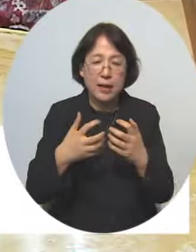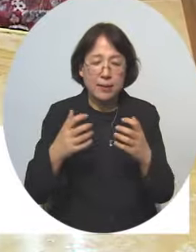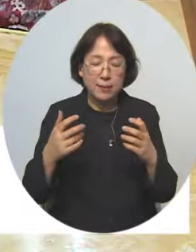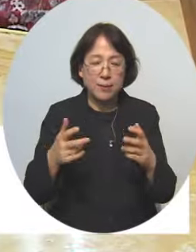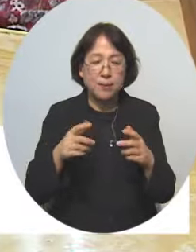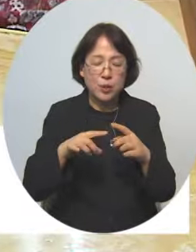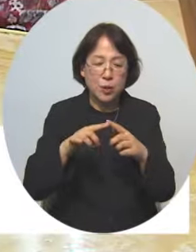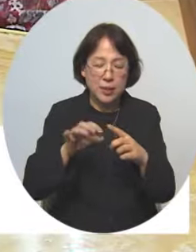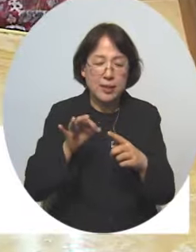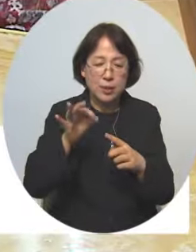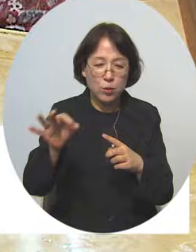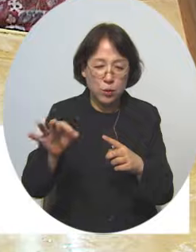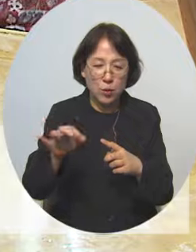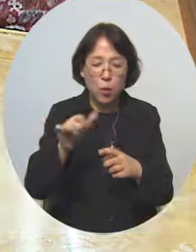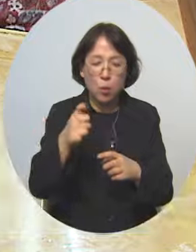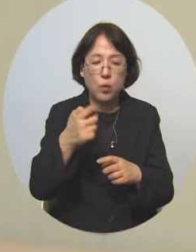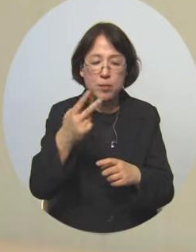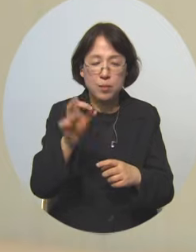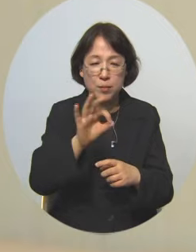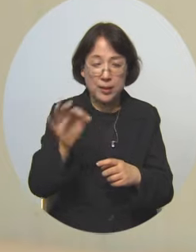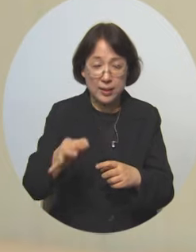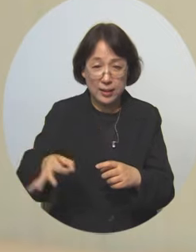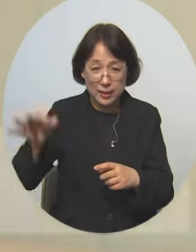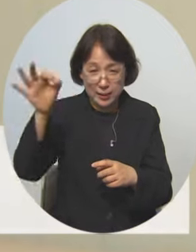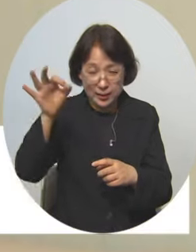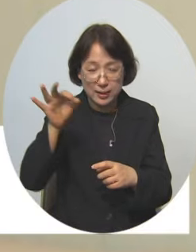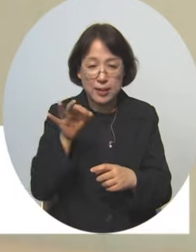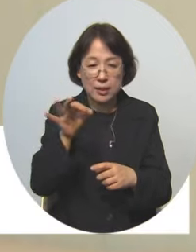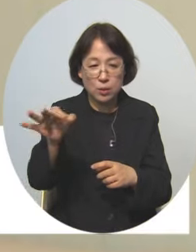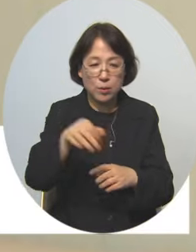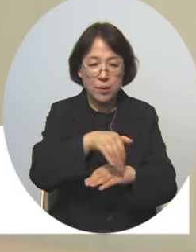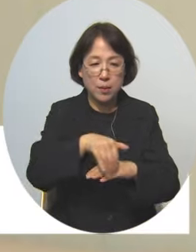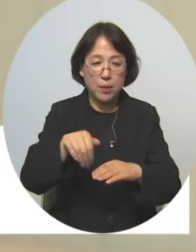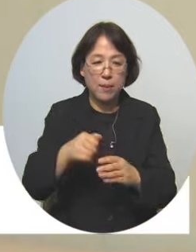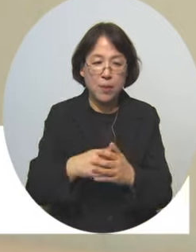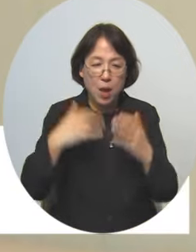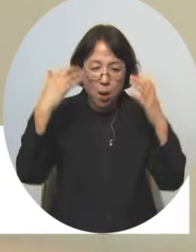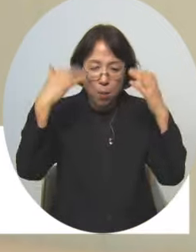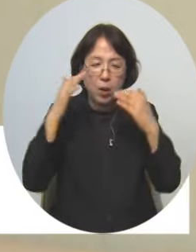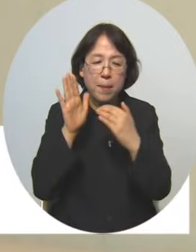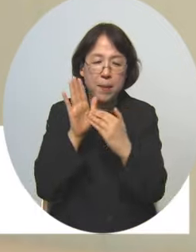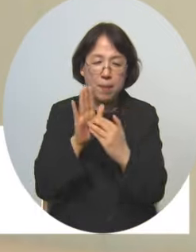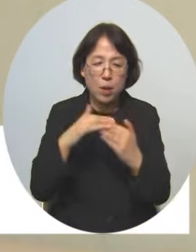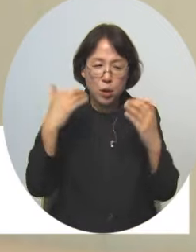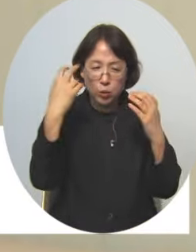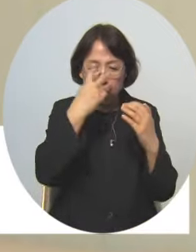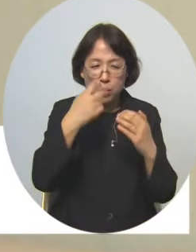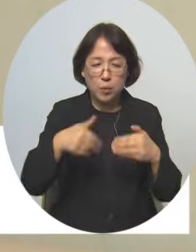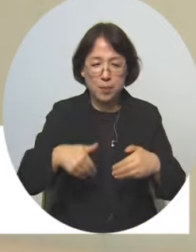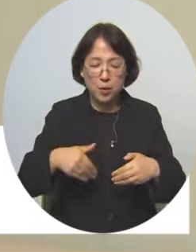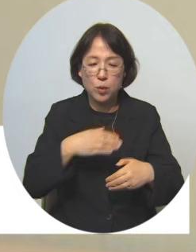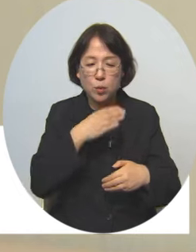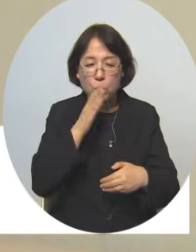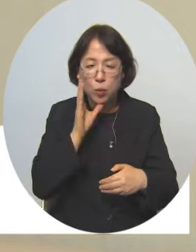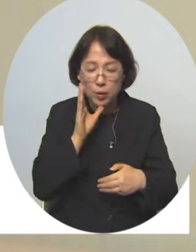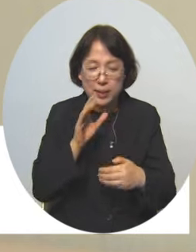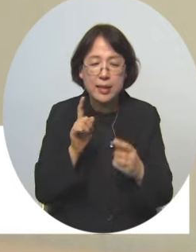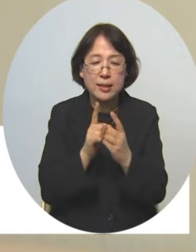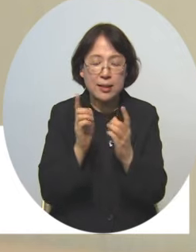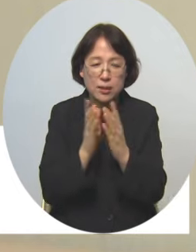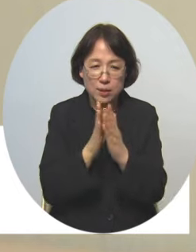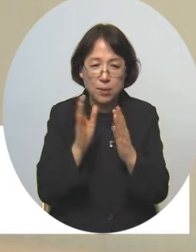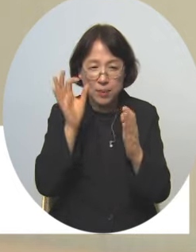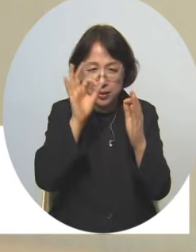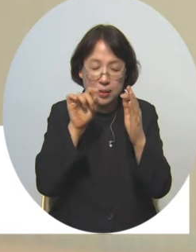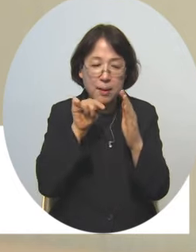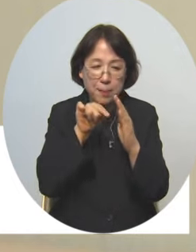원으로 52% 인상했습니다. 폭염에 대비해서 돌봄이 필요한 노인분들을 직접